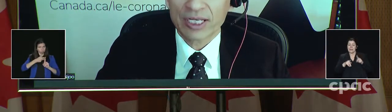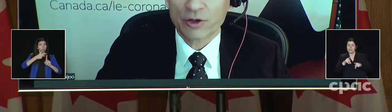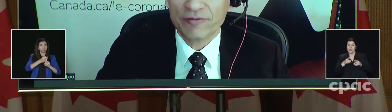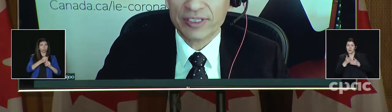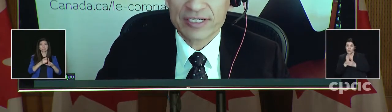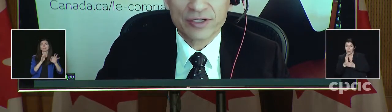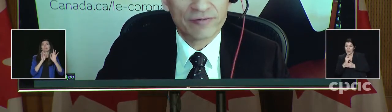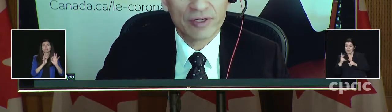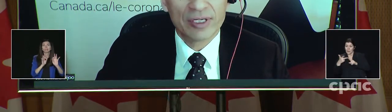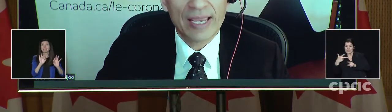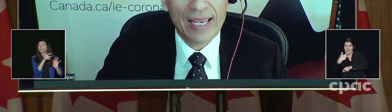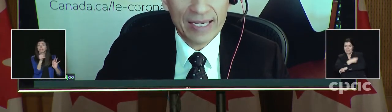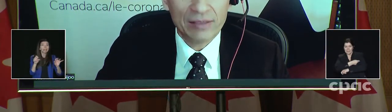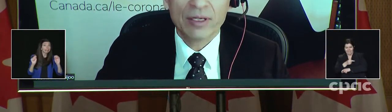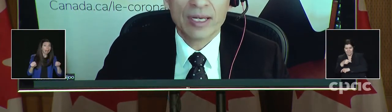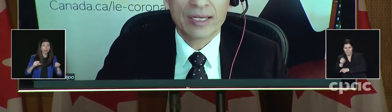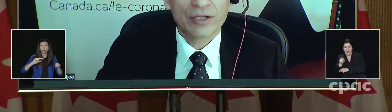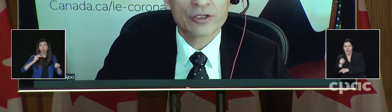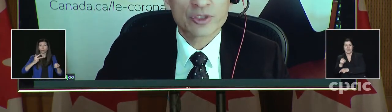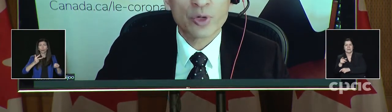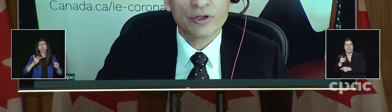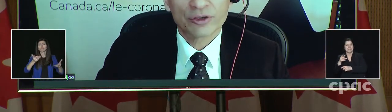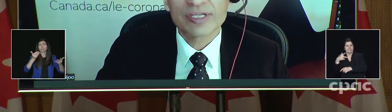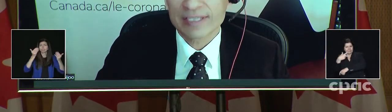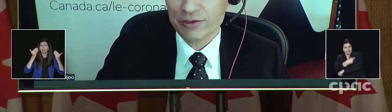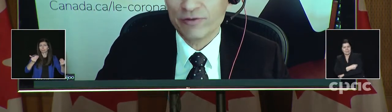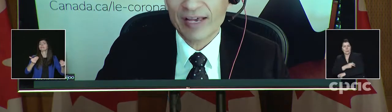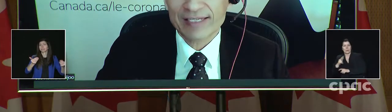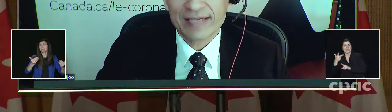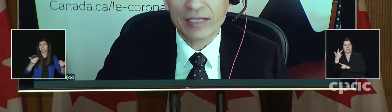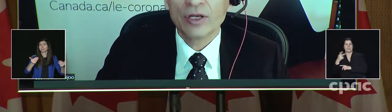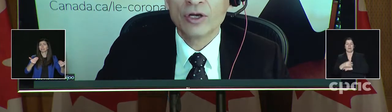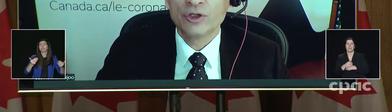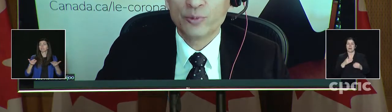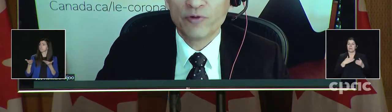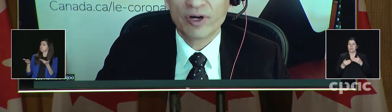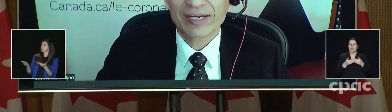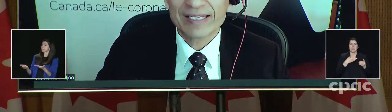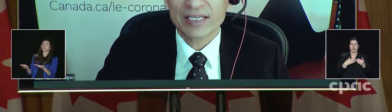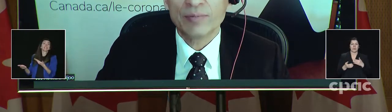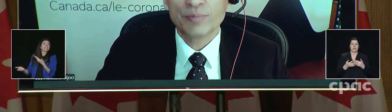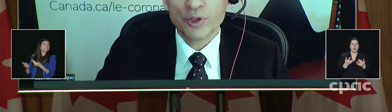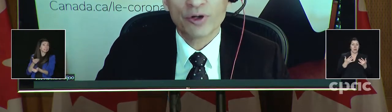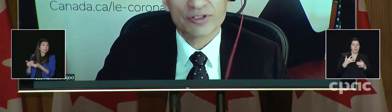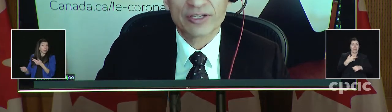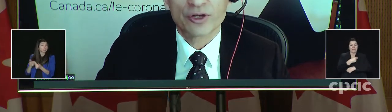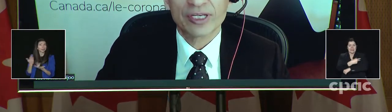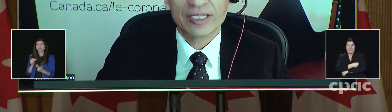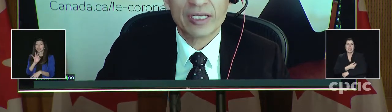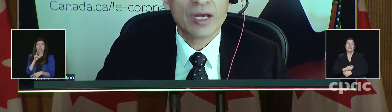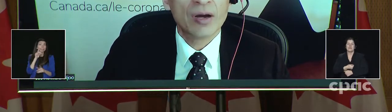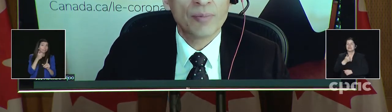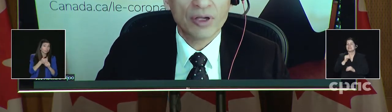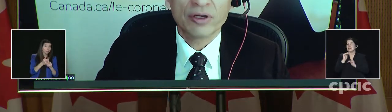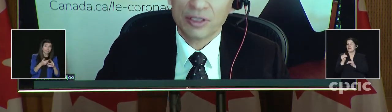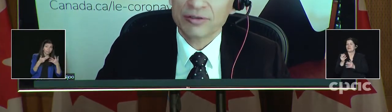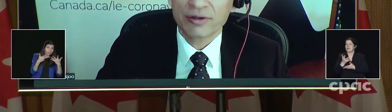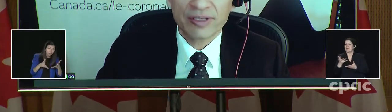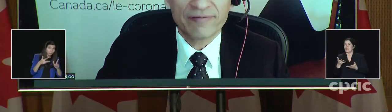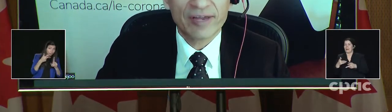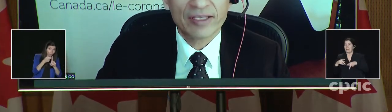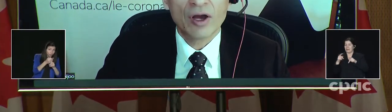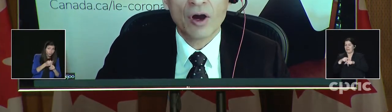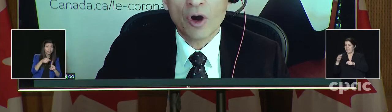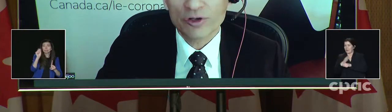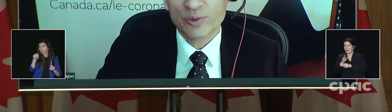contre la COVID-19. Et, quel que soit notre statut vaccinal, nous pouvons rester plus en sécurité pendant le temps